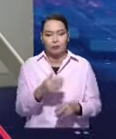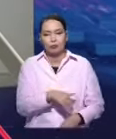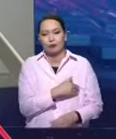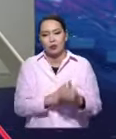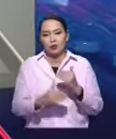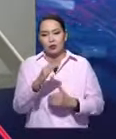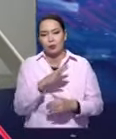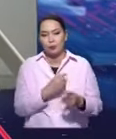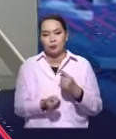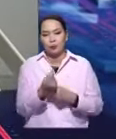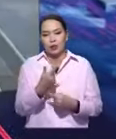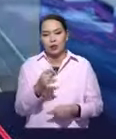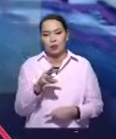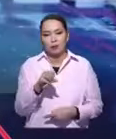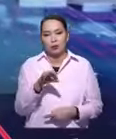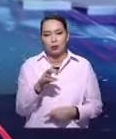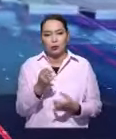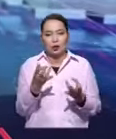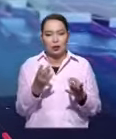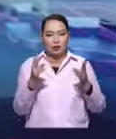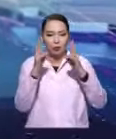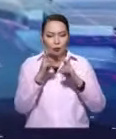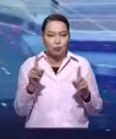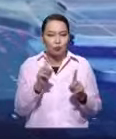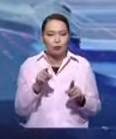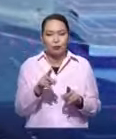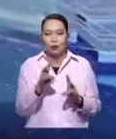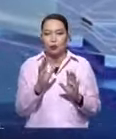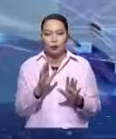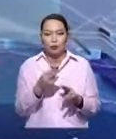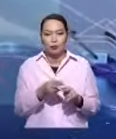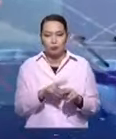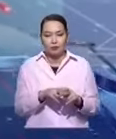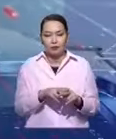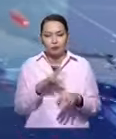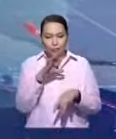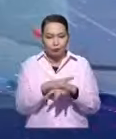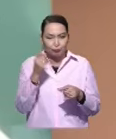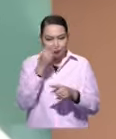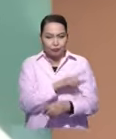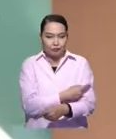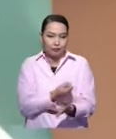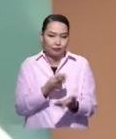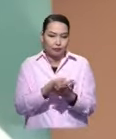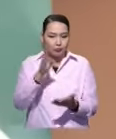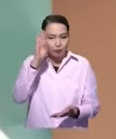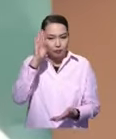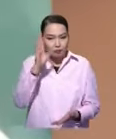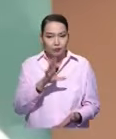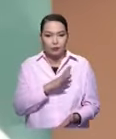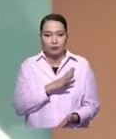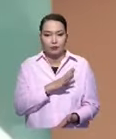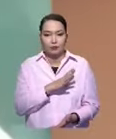температура, появились гематомы. Анализы на тромбоциты оказались настолько плохи, что мальчика сразу госпитализировали. В садик идем, он